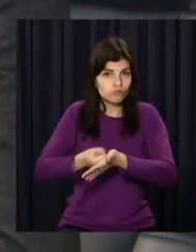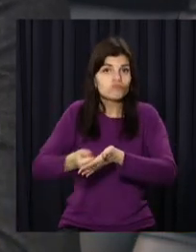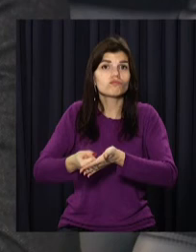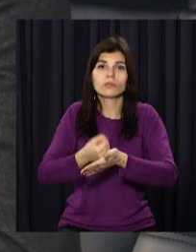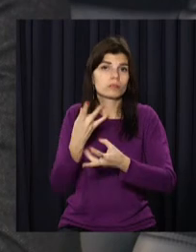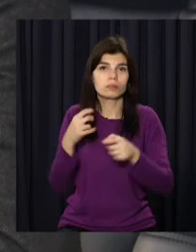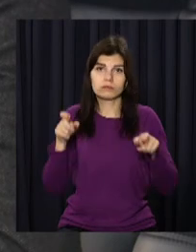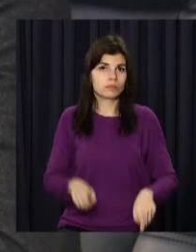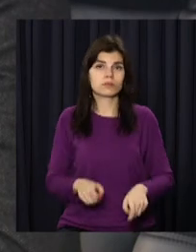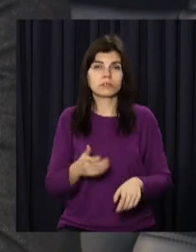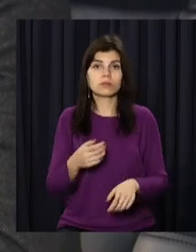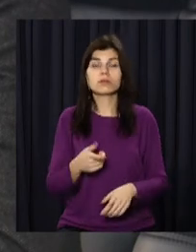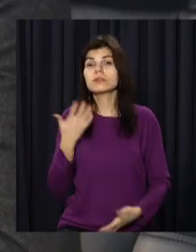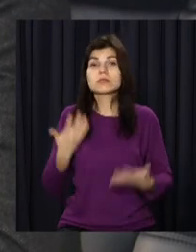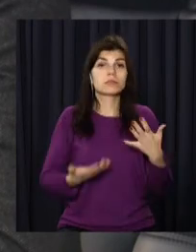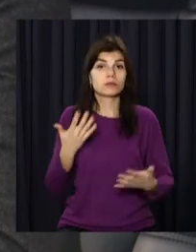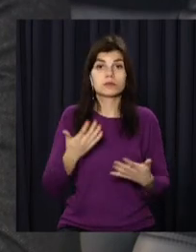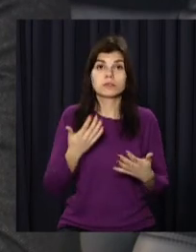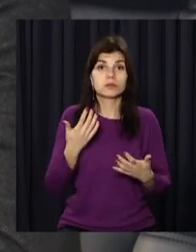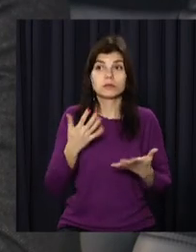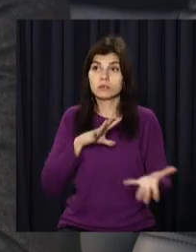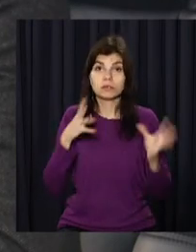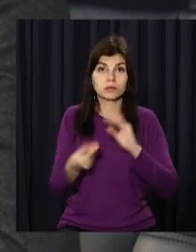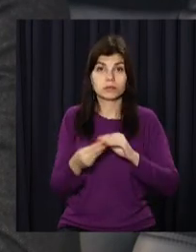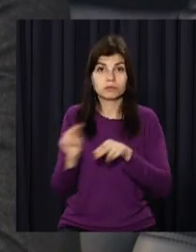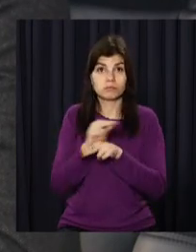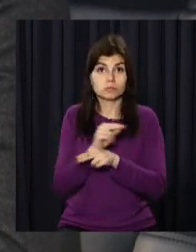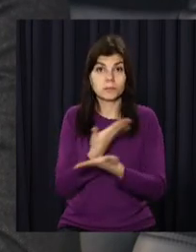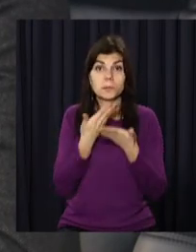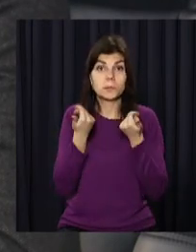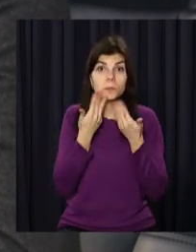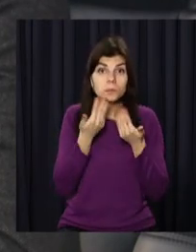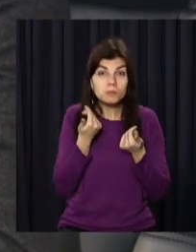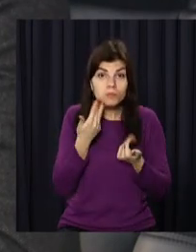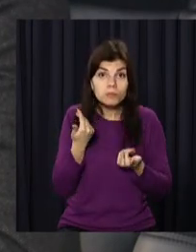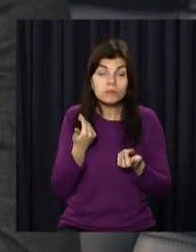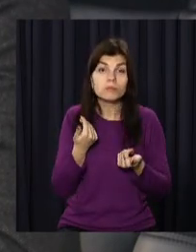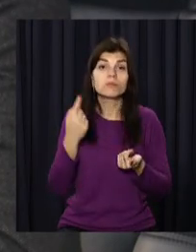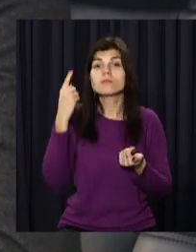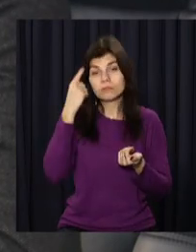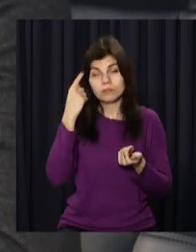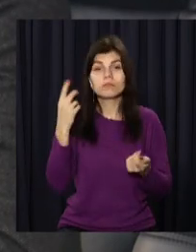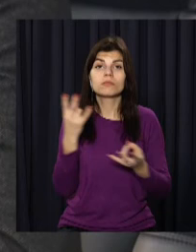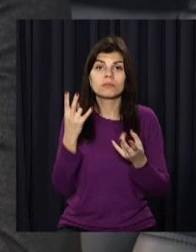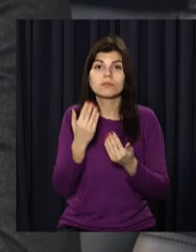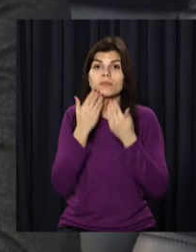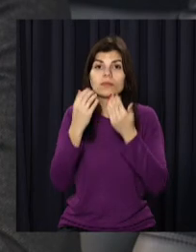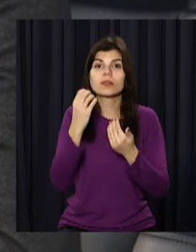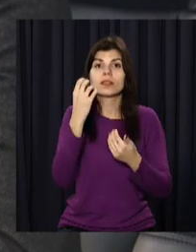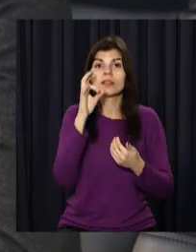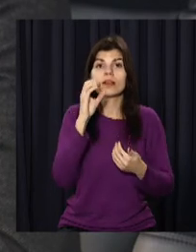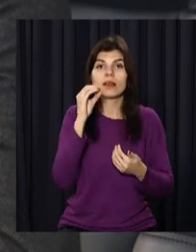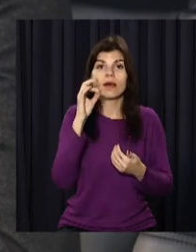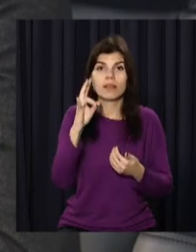Також, ну, якщо це не призведе до позитивного результату, то я думаю, що слід звертатися до НКРЕКП,